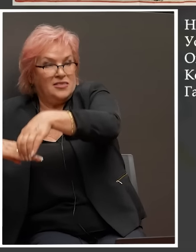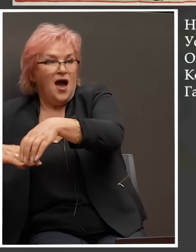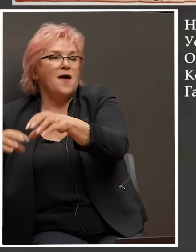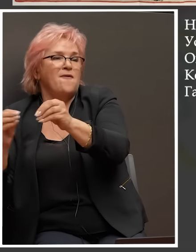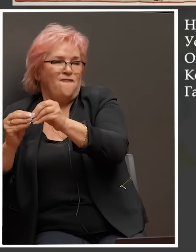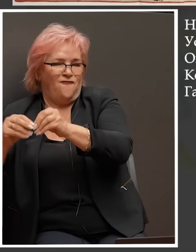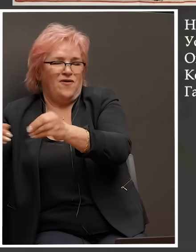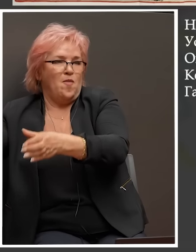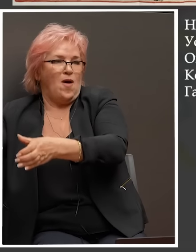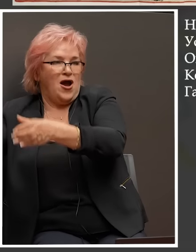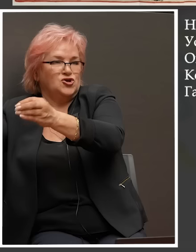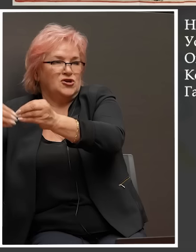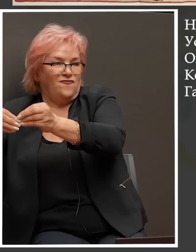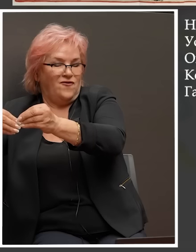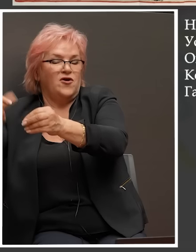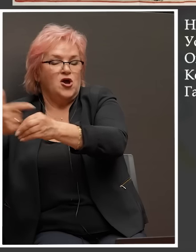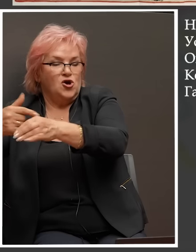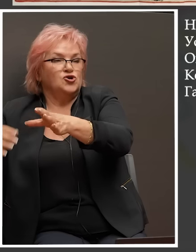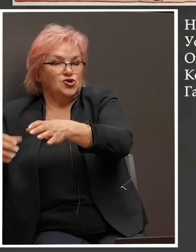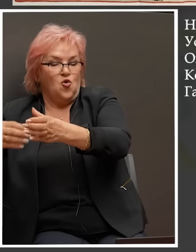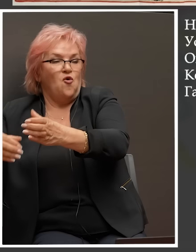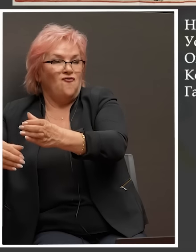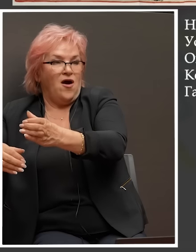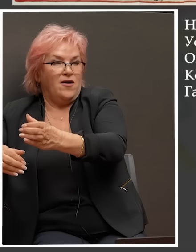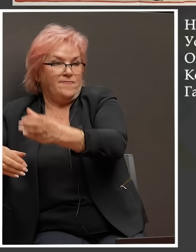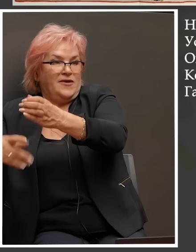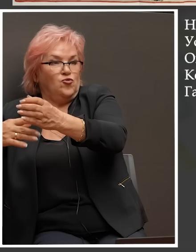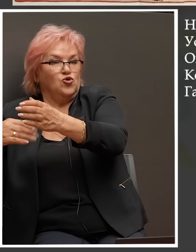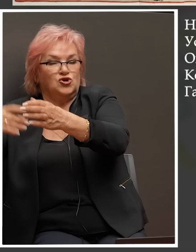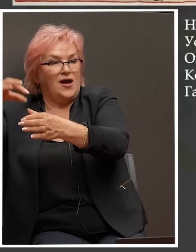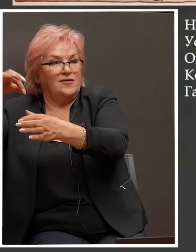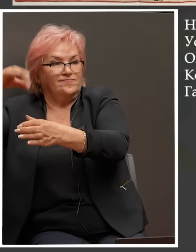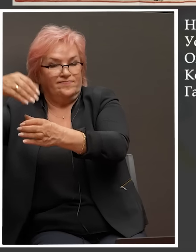такая же башня, обелиск снова приподнимают,